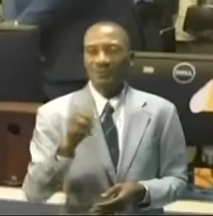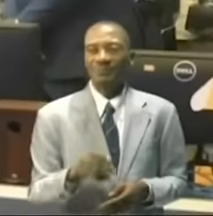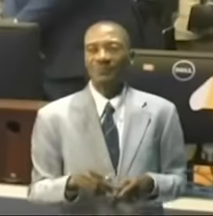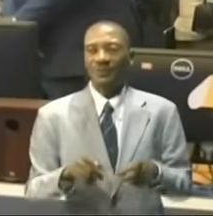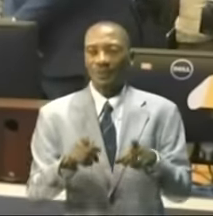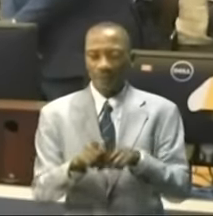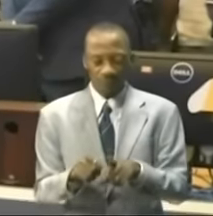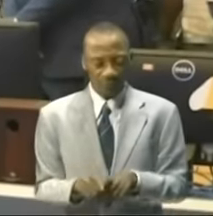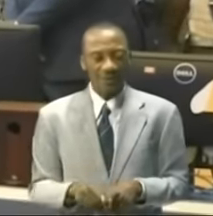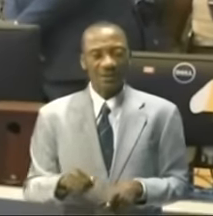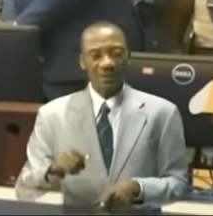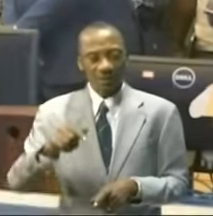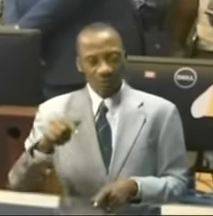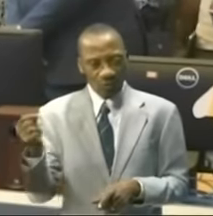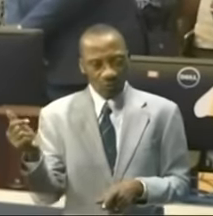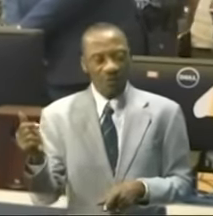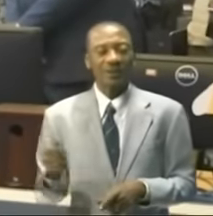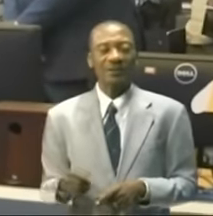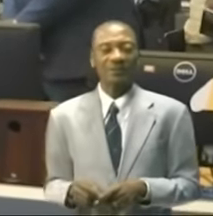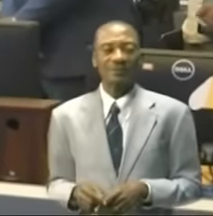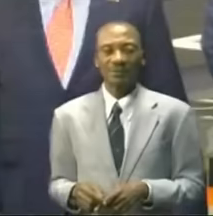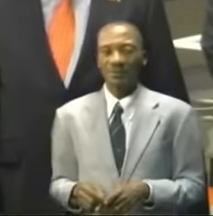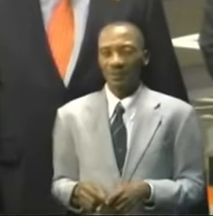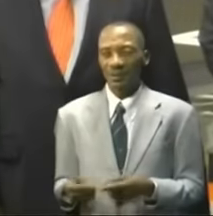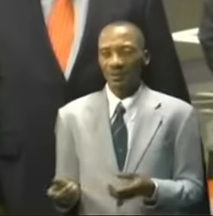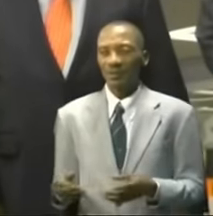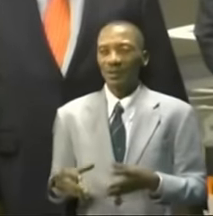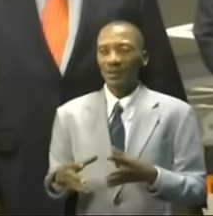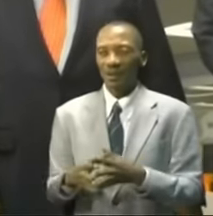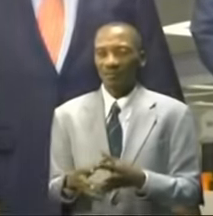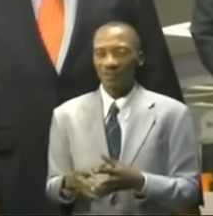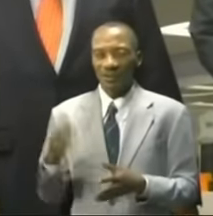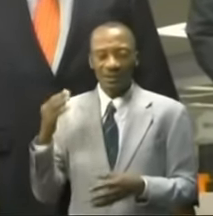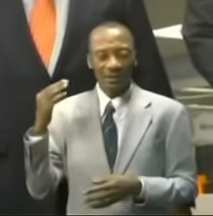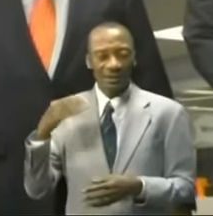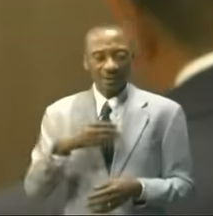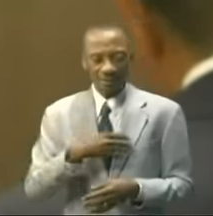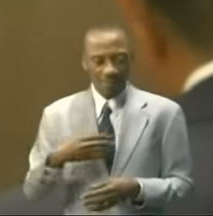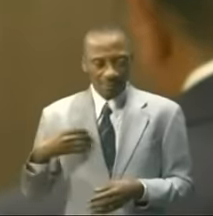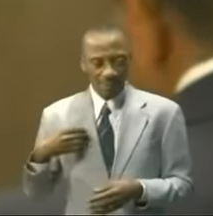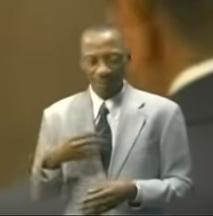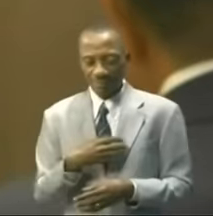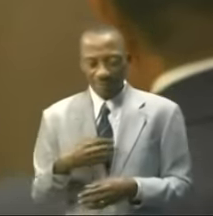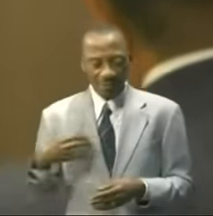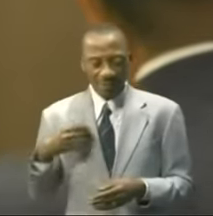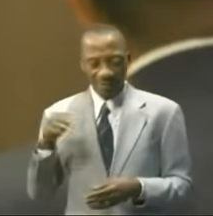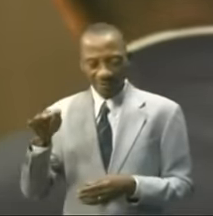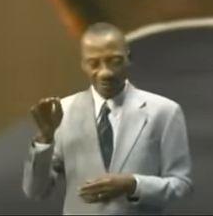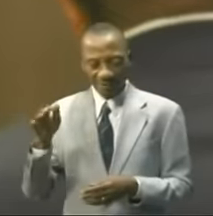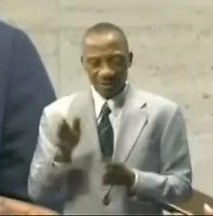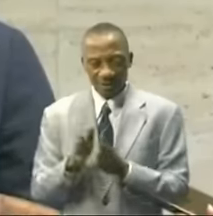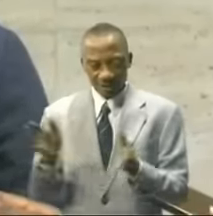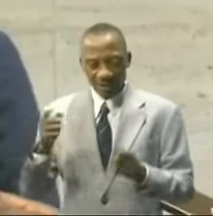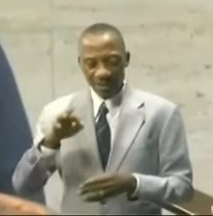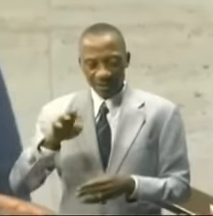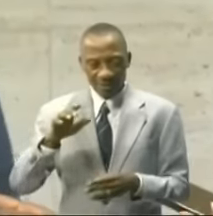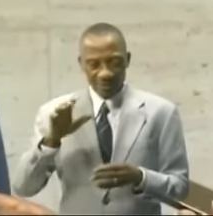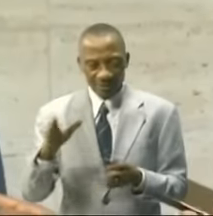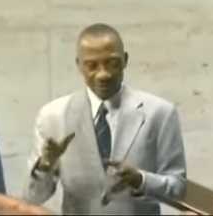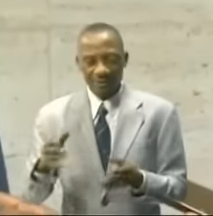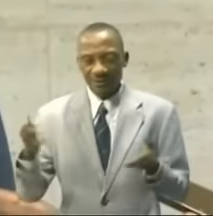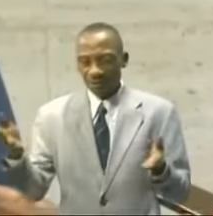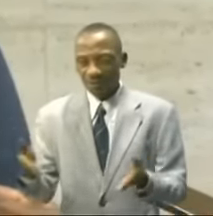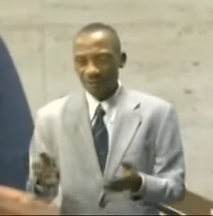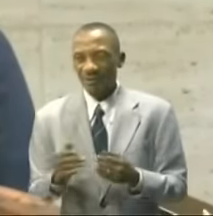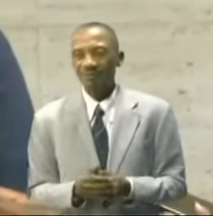du forum de coopération médiatique sino-africaine. Et Star Times, c'est cette entreprise chinoise qui déverse, entre guillemets, ses